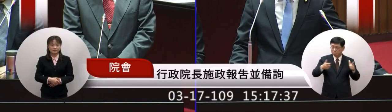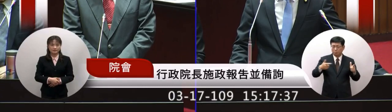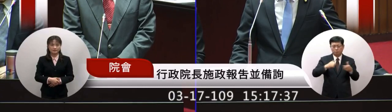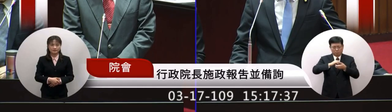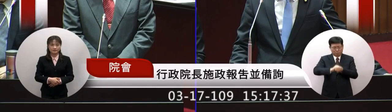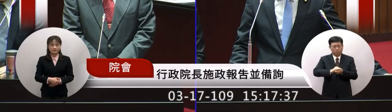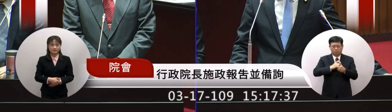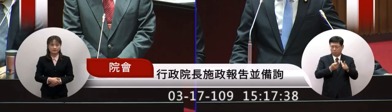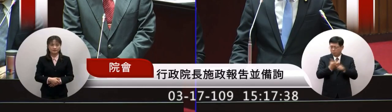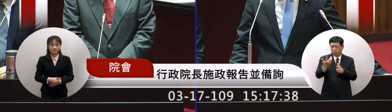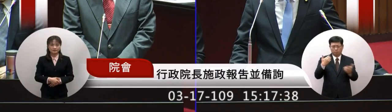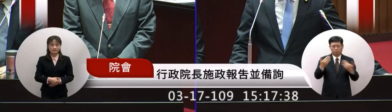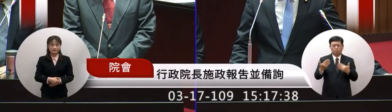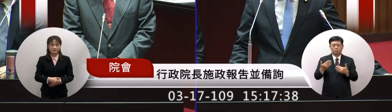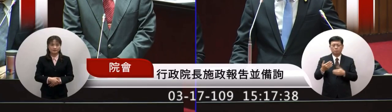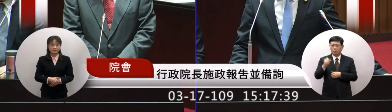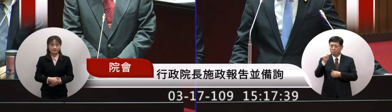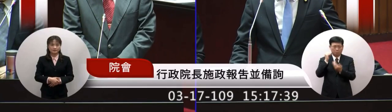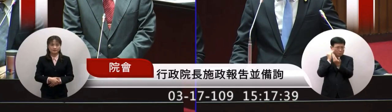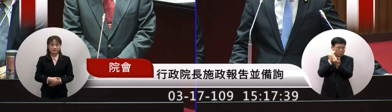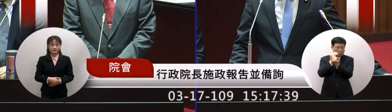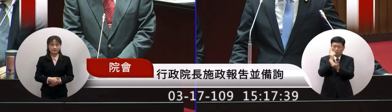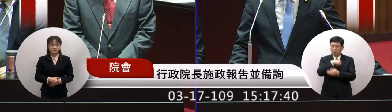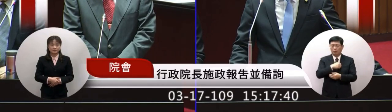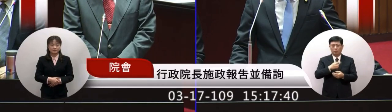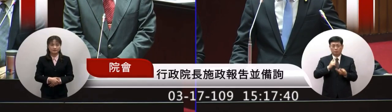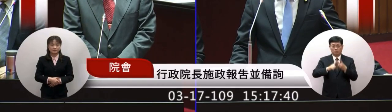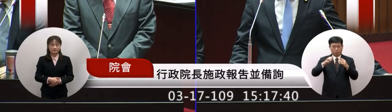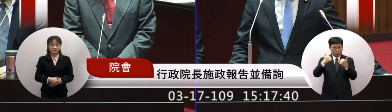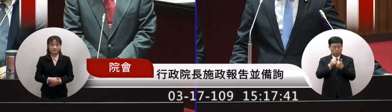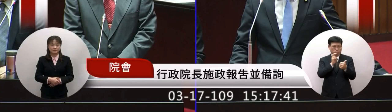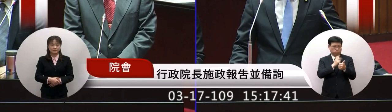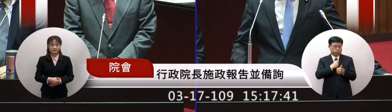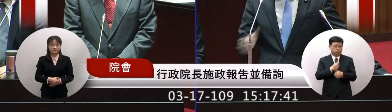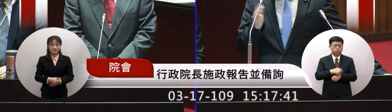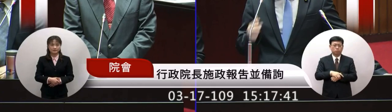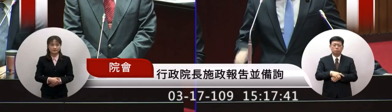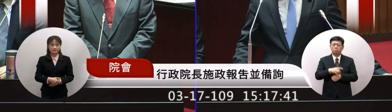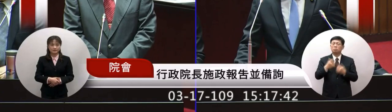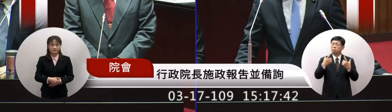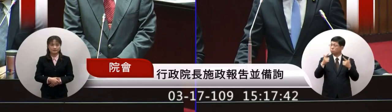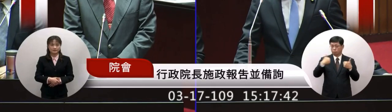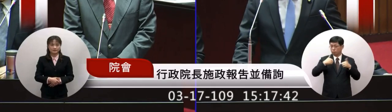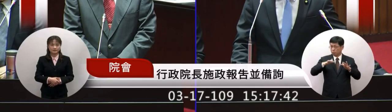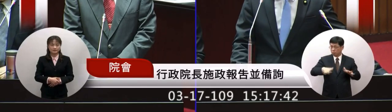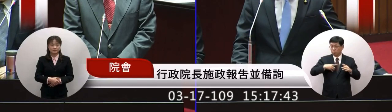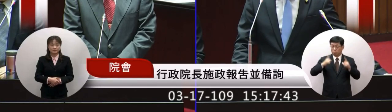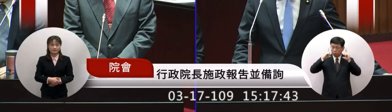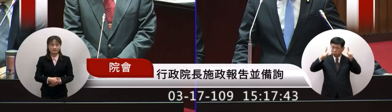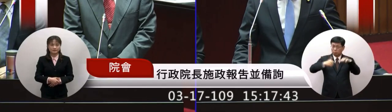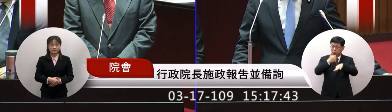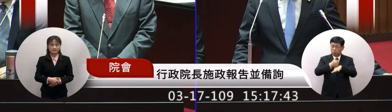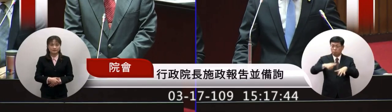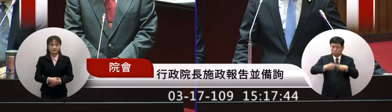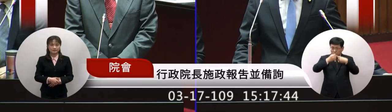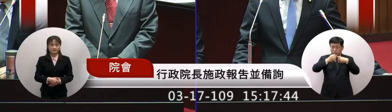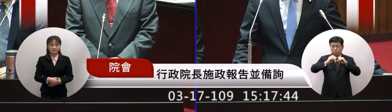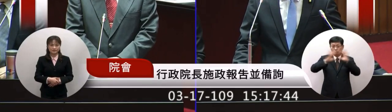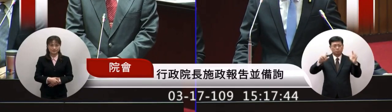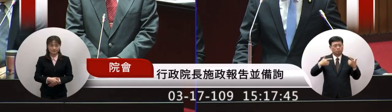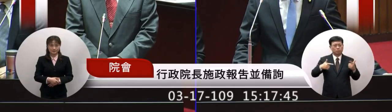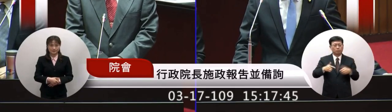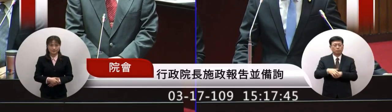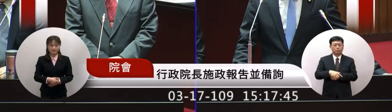必须要透明，不能够黑箱，国会要监督，这个都不是我今天站在这边第一次说出这些话